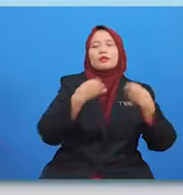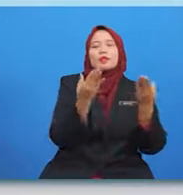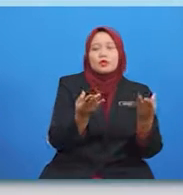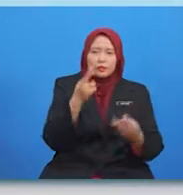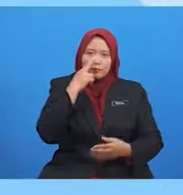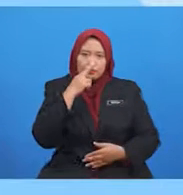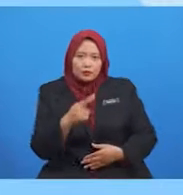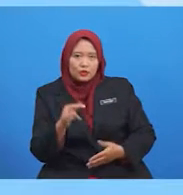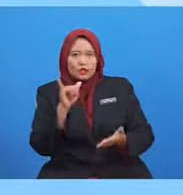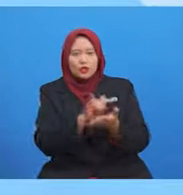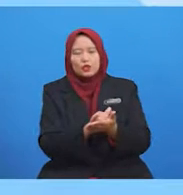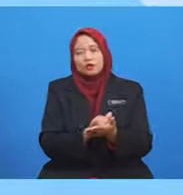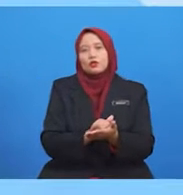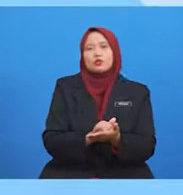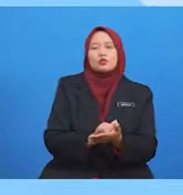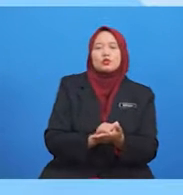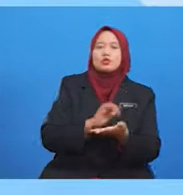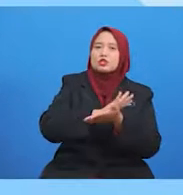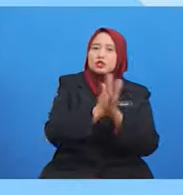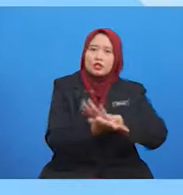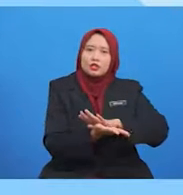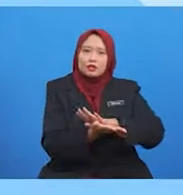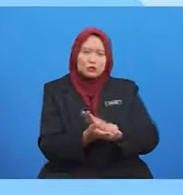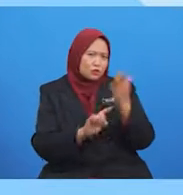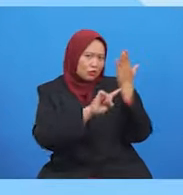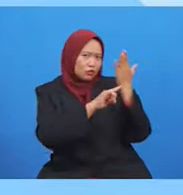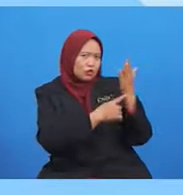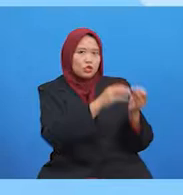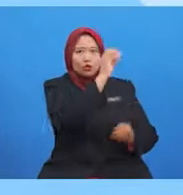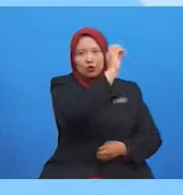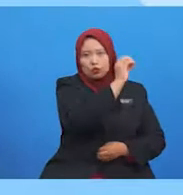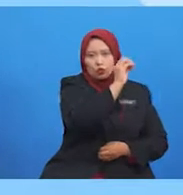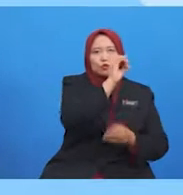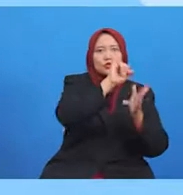berlaku. Bermula dengan 0 jam, 80 gram.